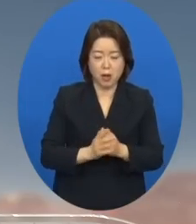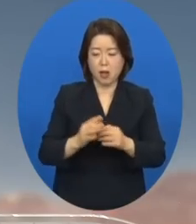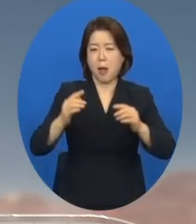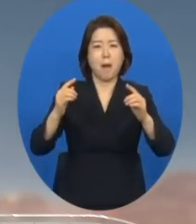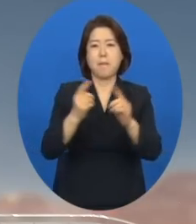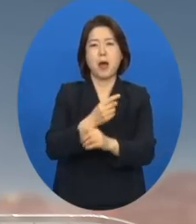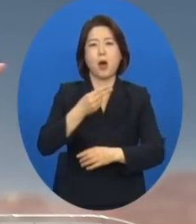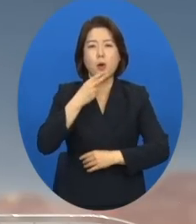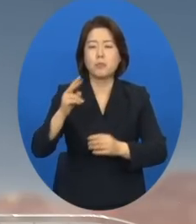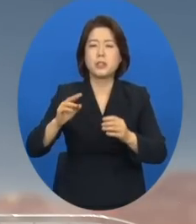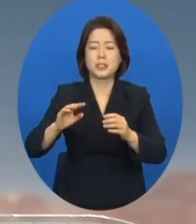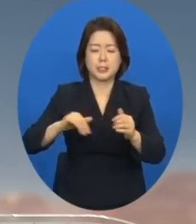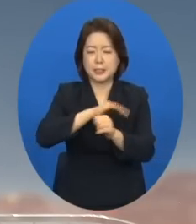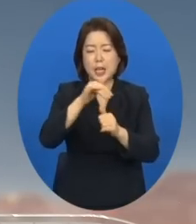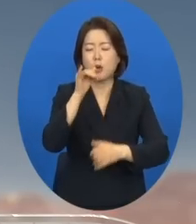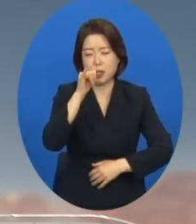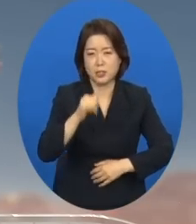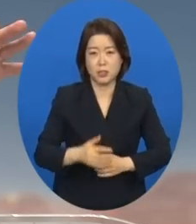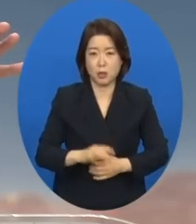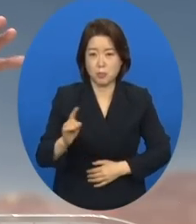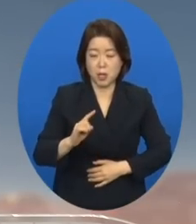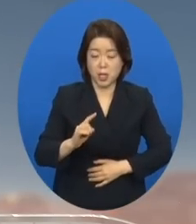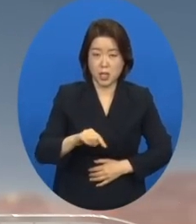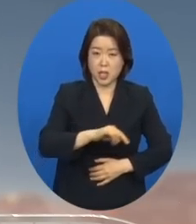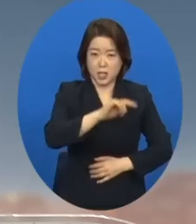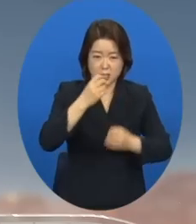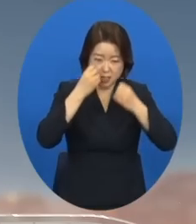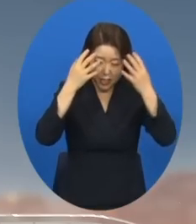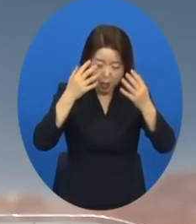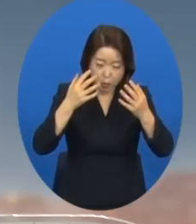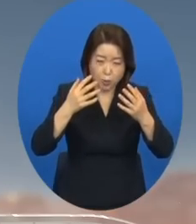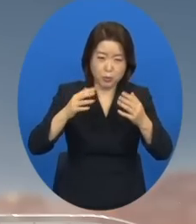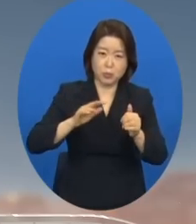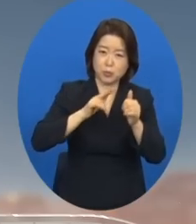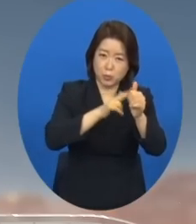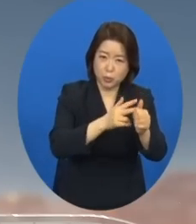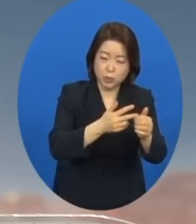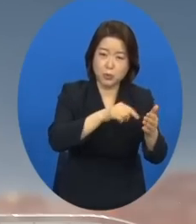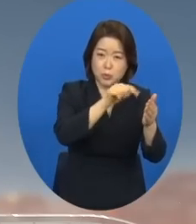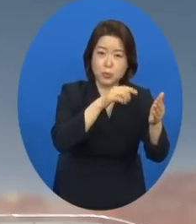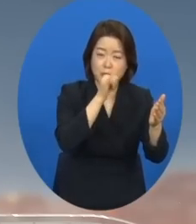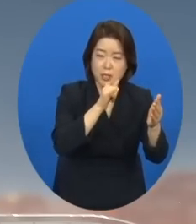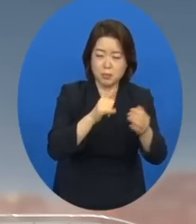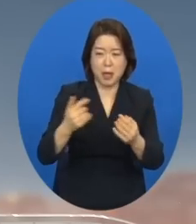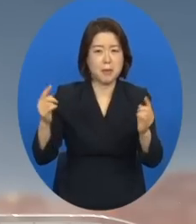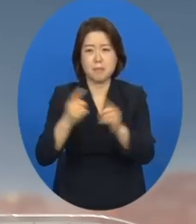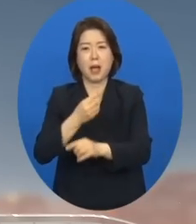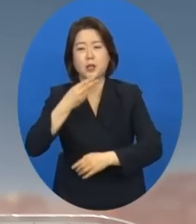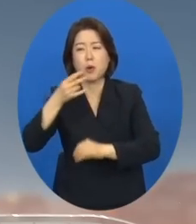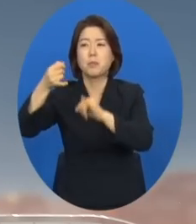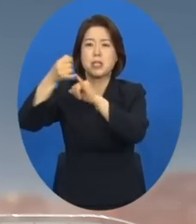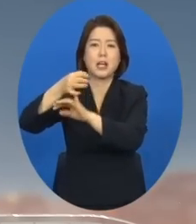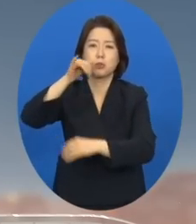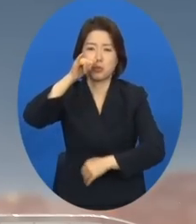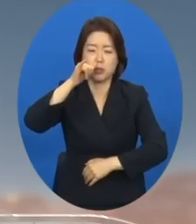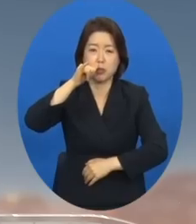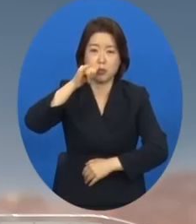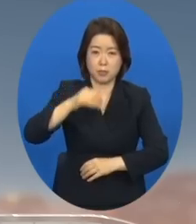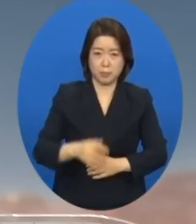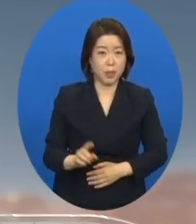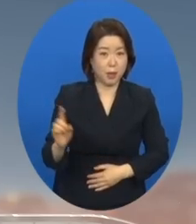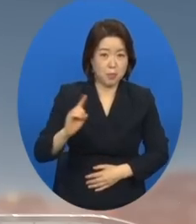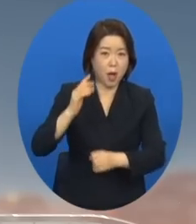약속이 있어요 사노는 바뀌고 새로운 도전 속에 있지만 변치 않는 약속은 오늘 계속 또한 반복되는 것이